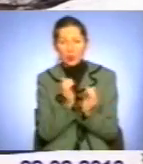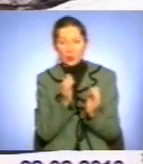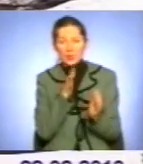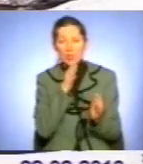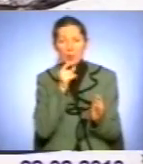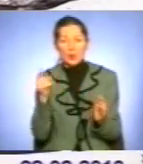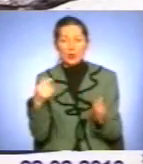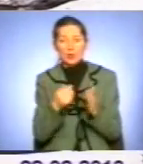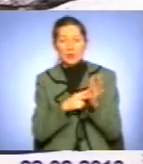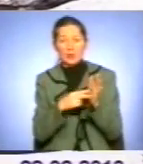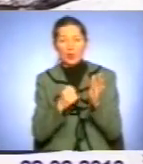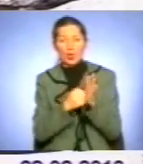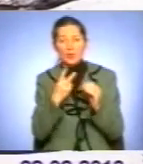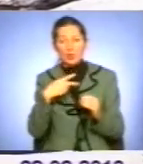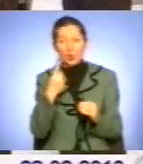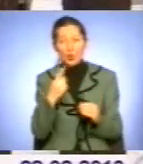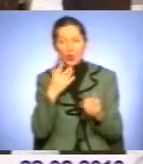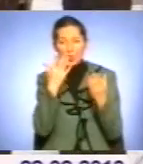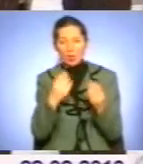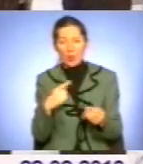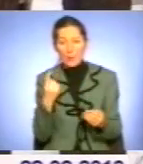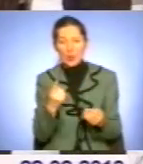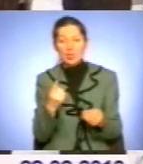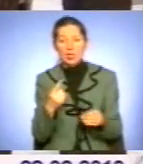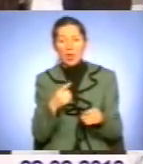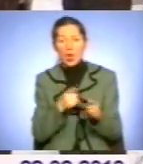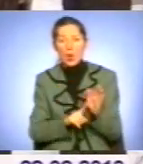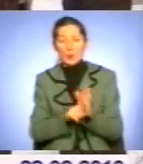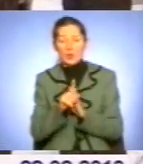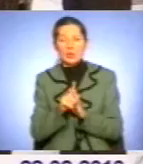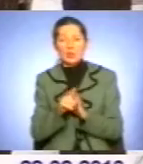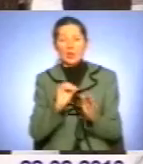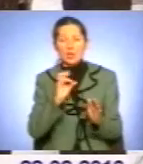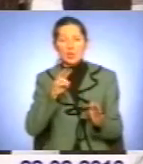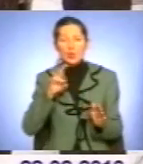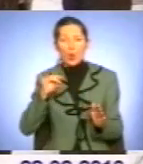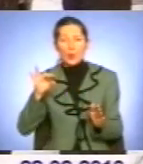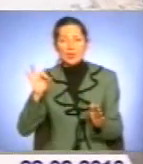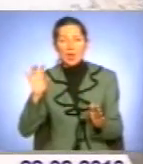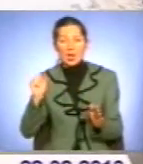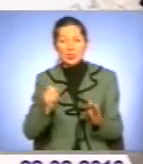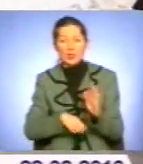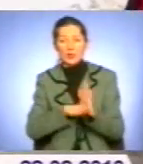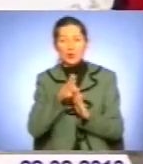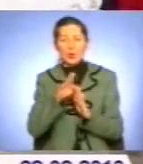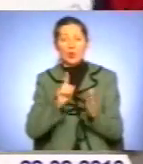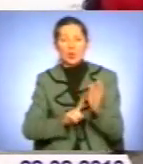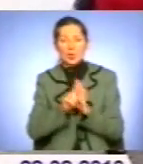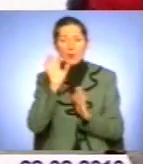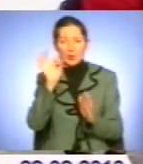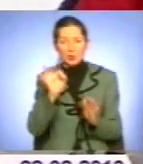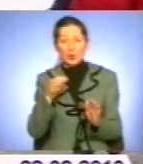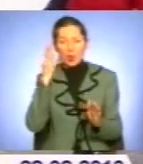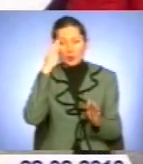до 21 дня. Першими проявляються симптоми інтоксикації, висока температура, головна біль, кон'юктивіт, а через кілька днів